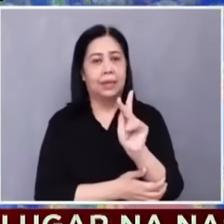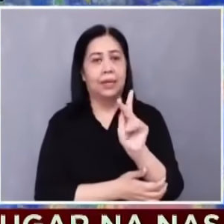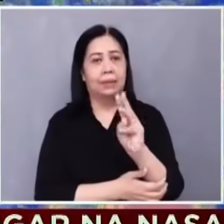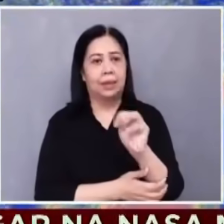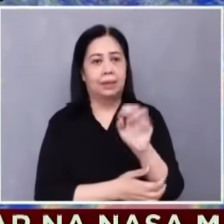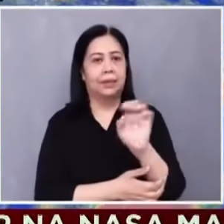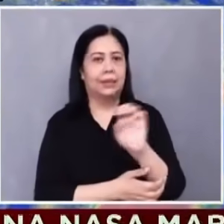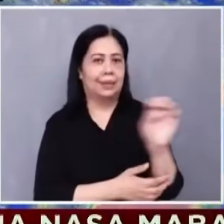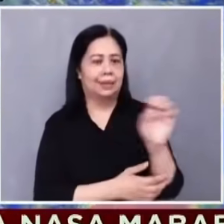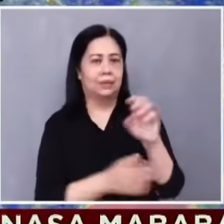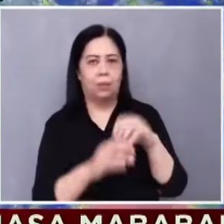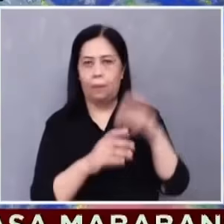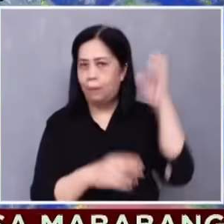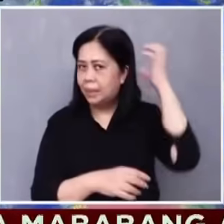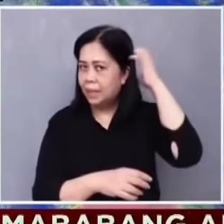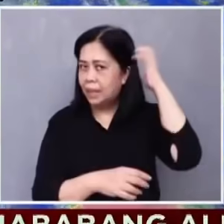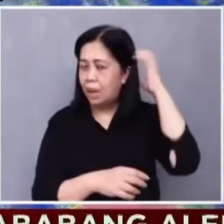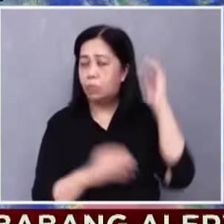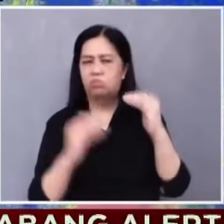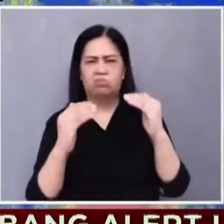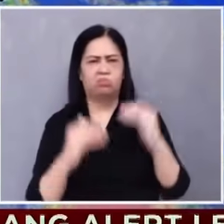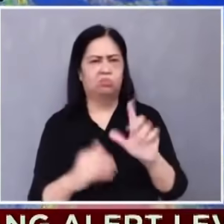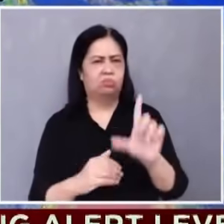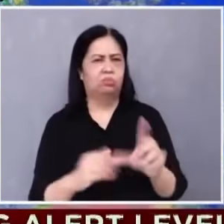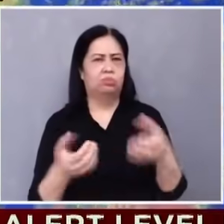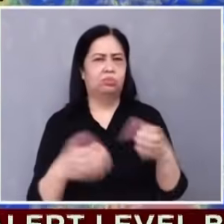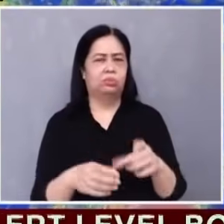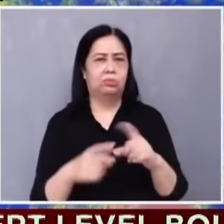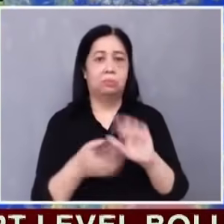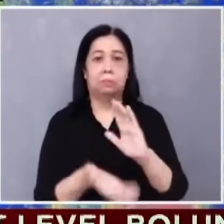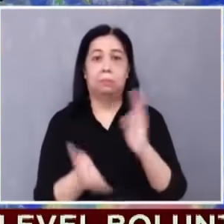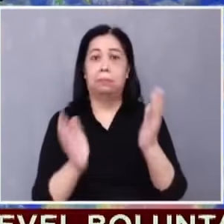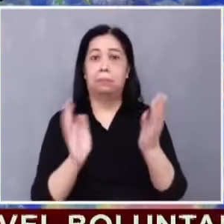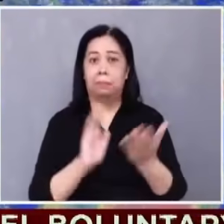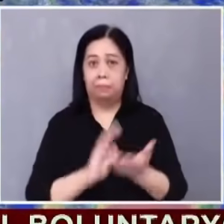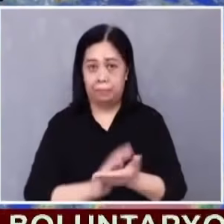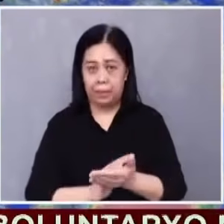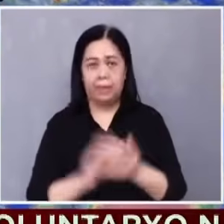ng Mindanao. Mababa naman ang tsansa na ito ay magiging bagyo.